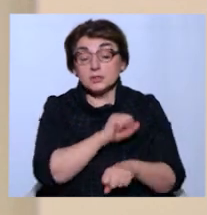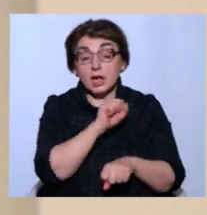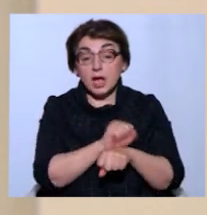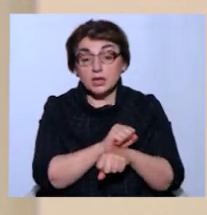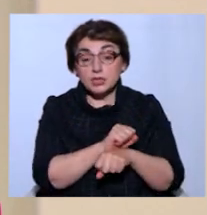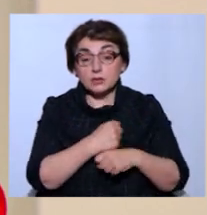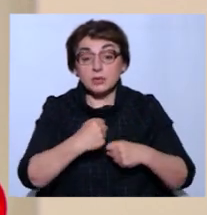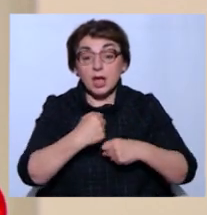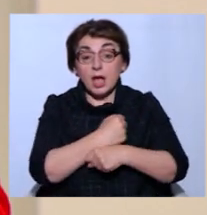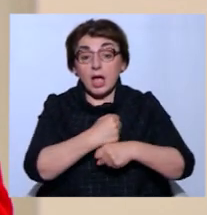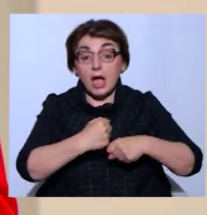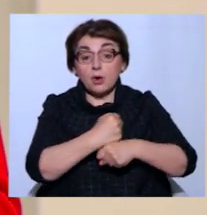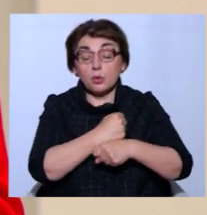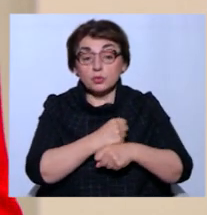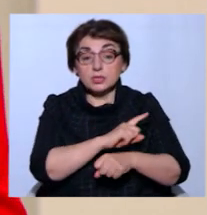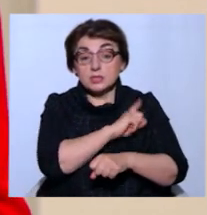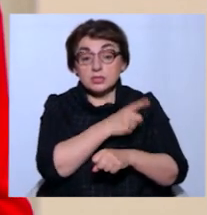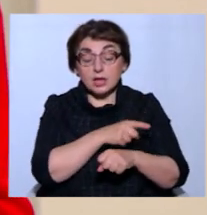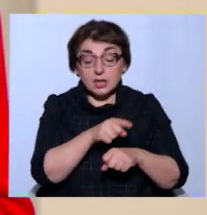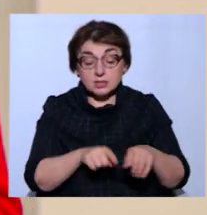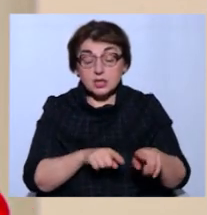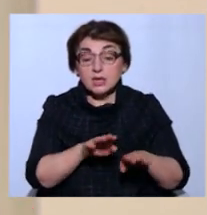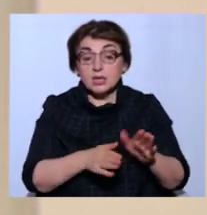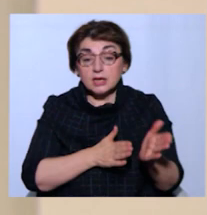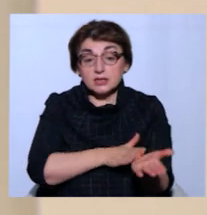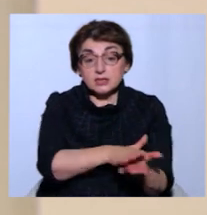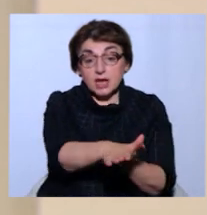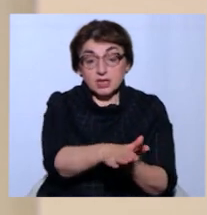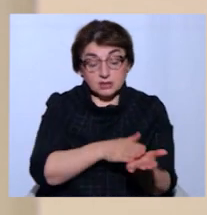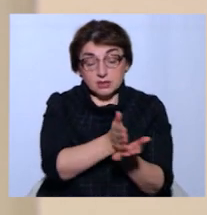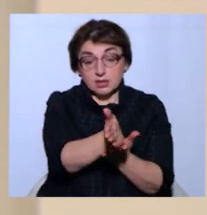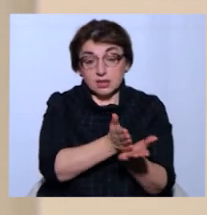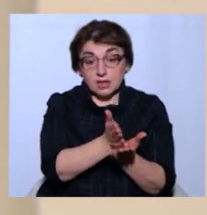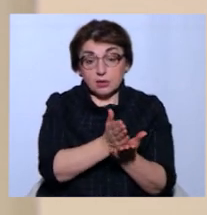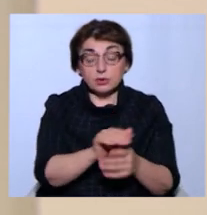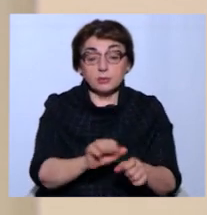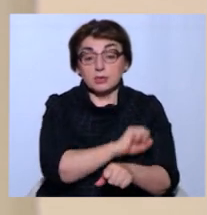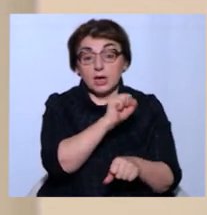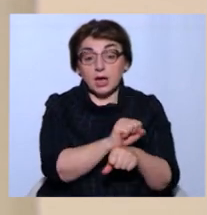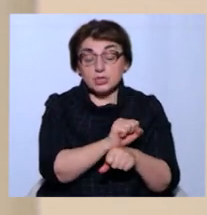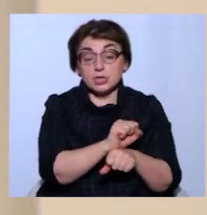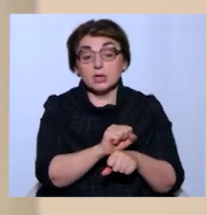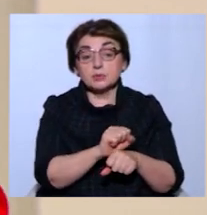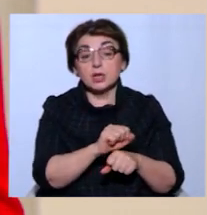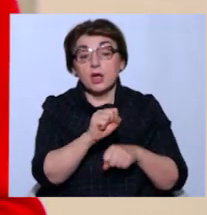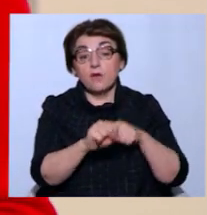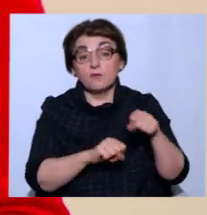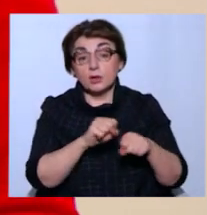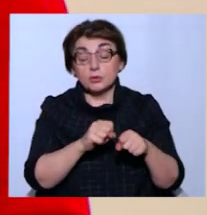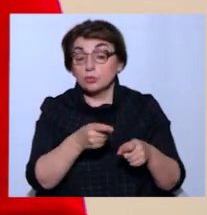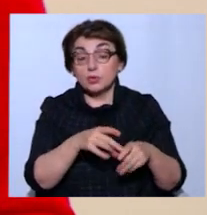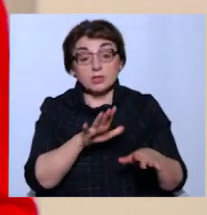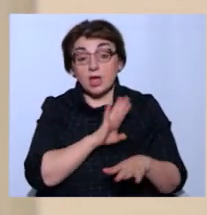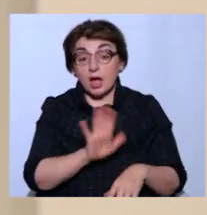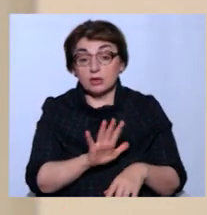ველოსიპედის ბორბლები ეხახუნება გზას და ეს ხახუნი აჩერებს ველოსიპედს. ასე რომ არ იყოს, ის არ გაჩერდებოდა და